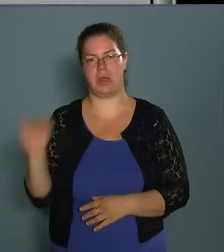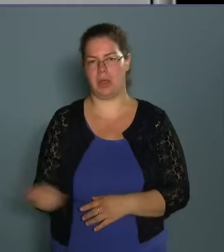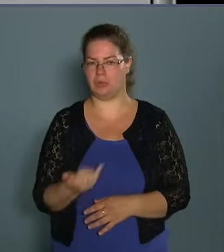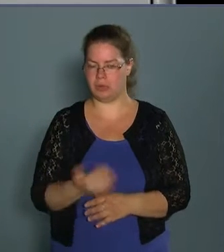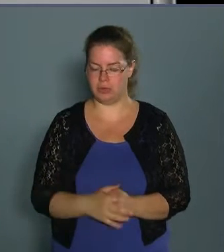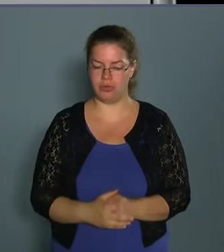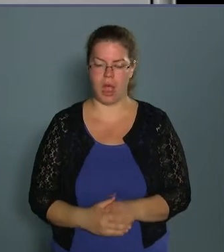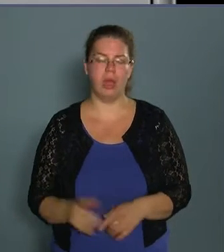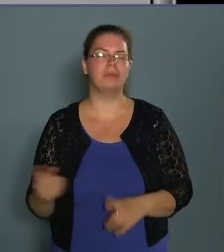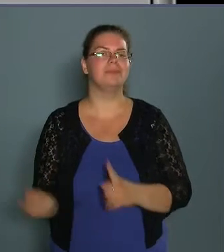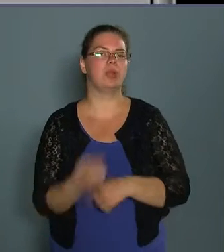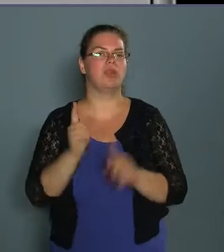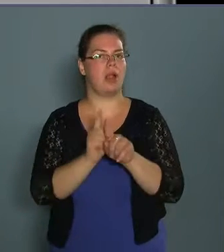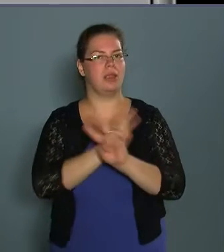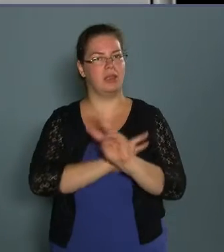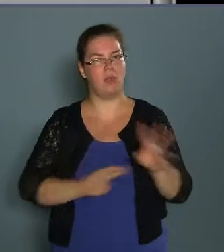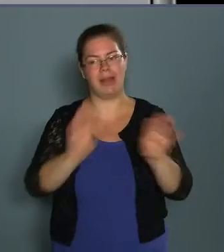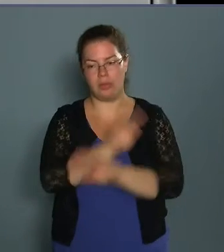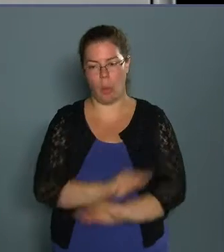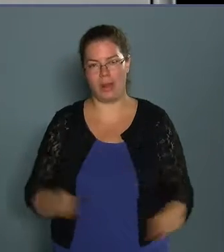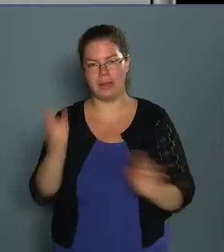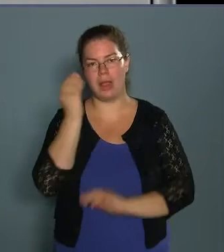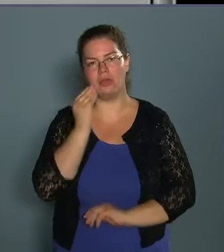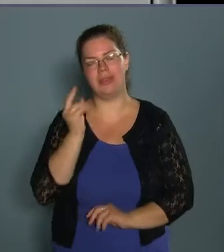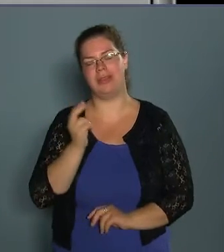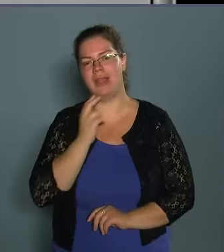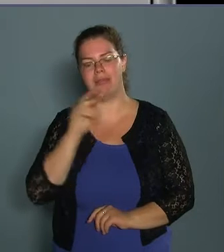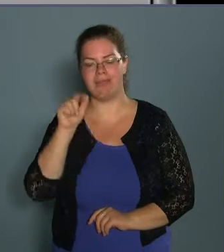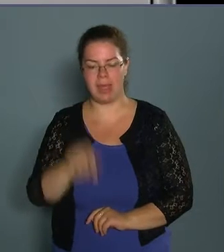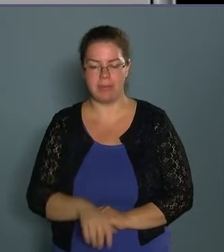is. Különösen így van ez egy oktatási intézménynél.